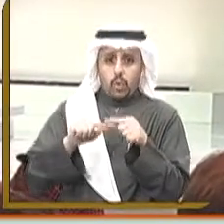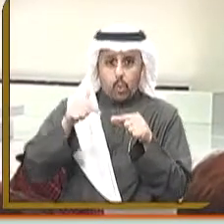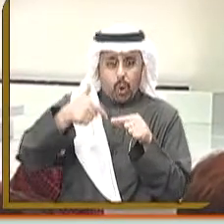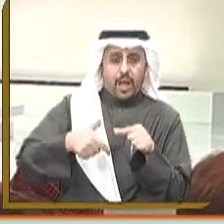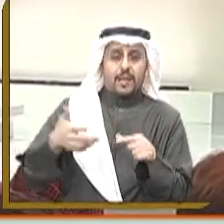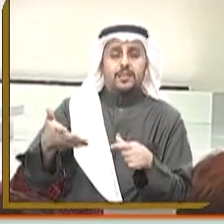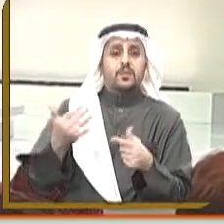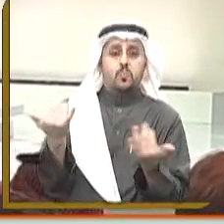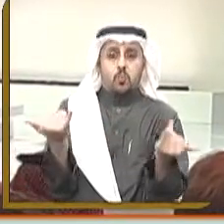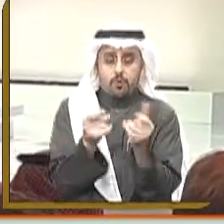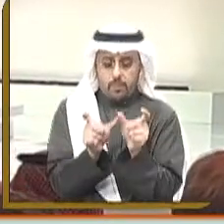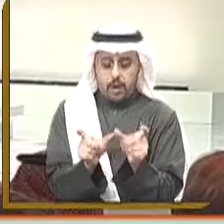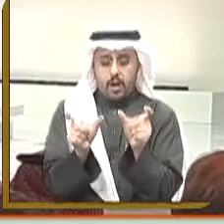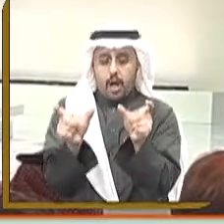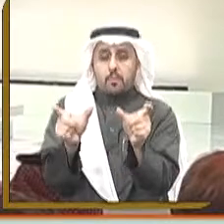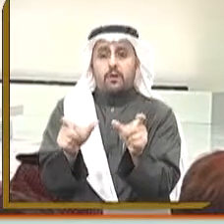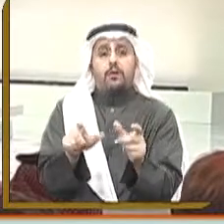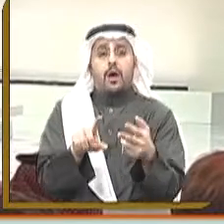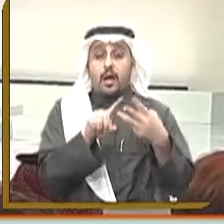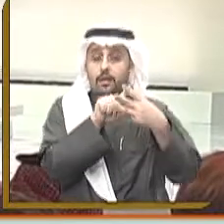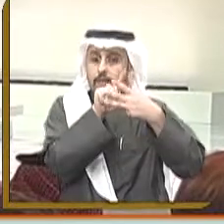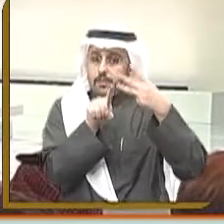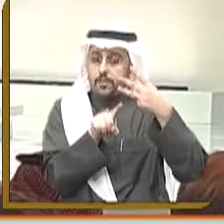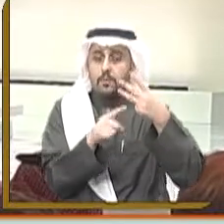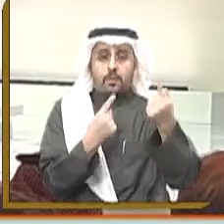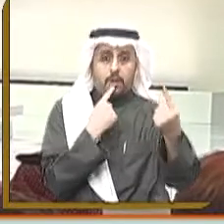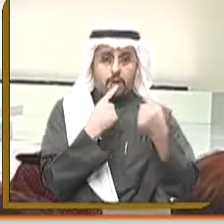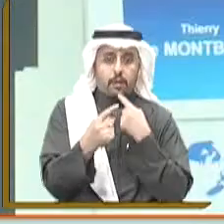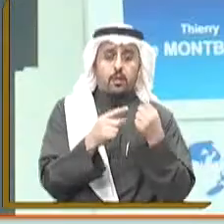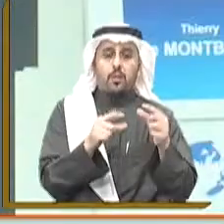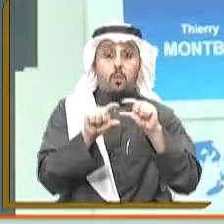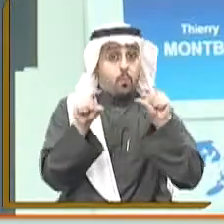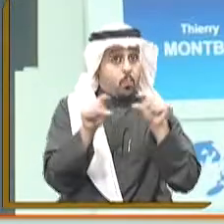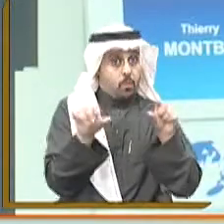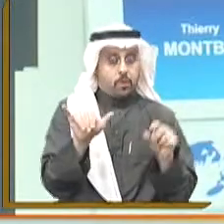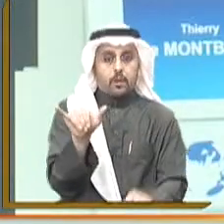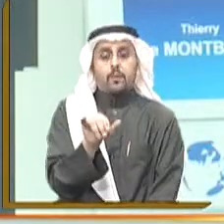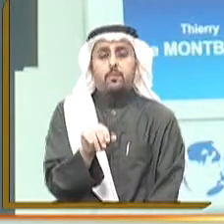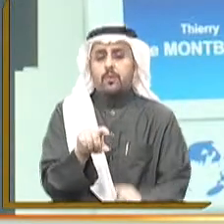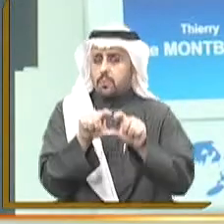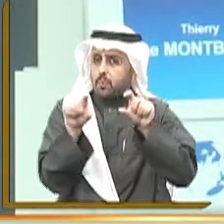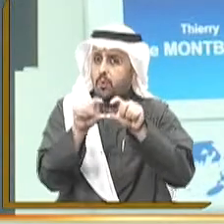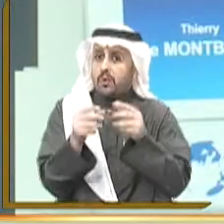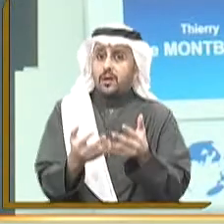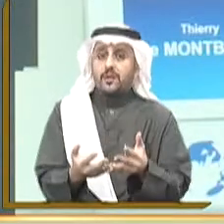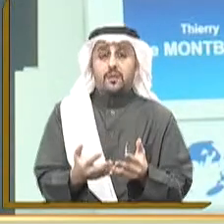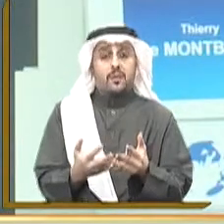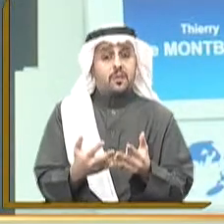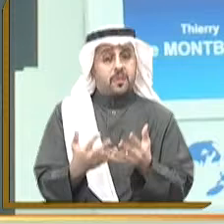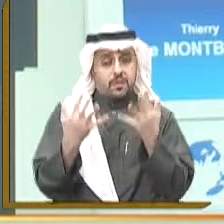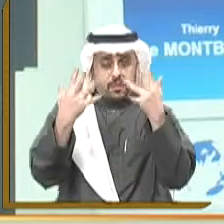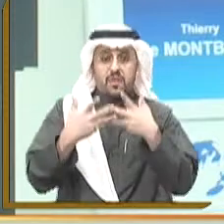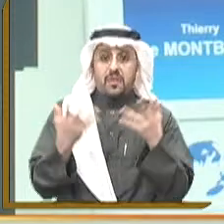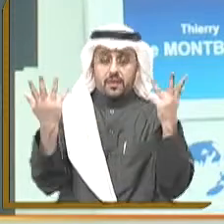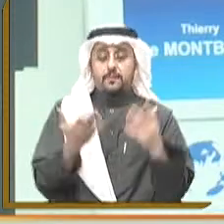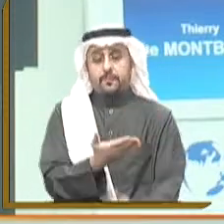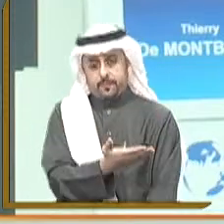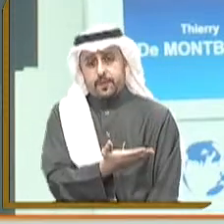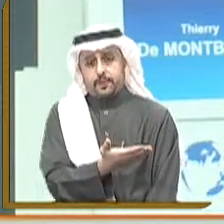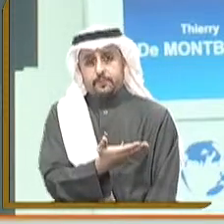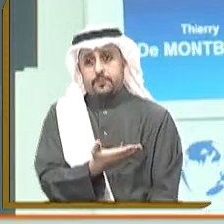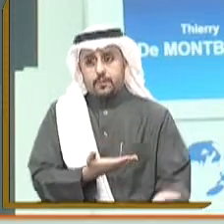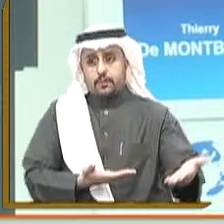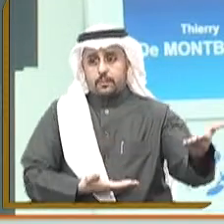العربية لضمان أمنها واستقرارها في ظل التقلبات السياسية، ومواضيع عديدة أخرى شائكة